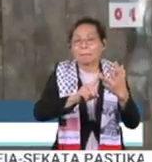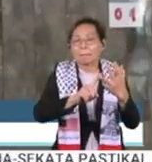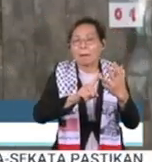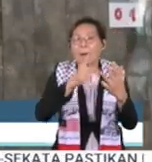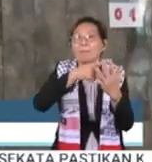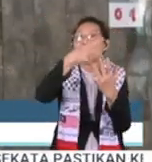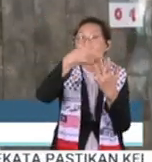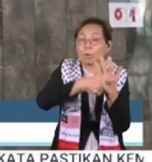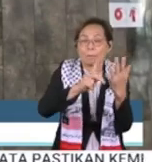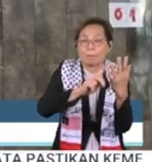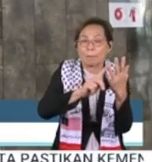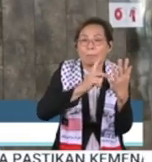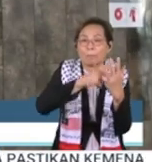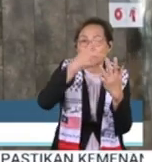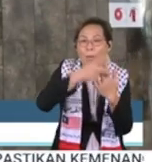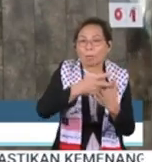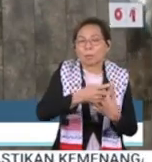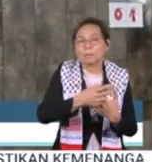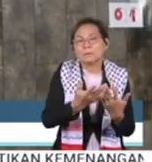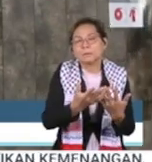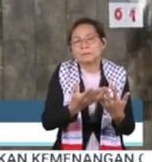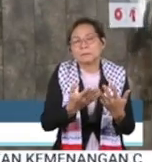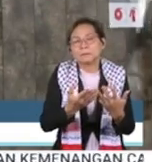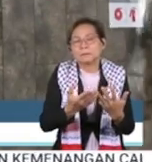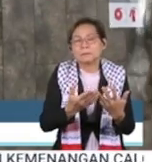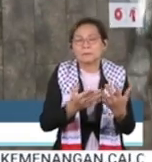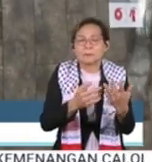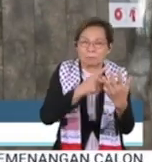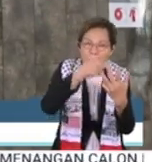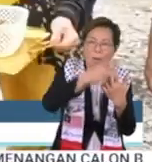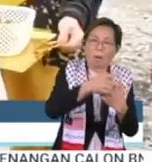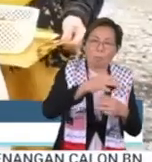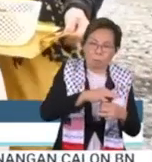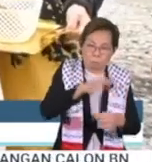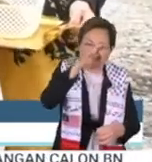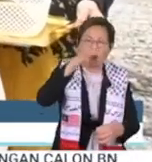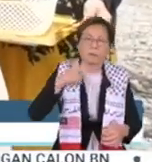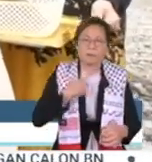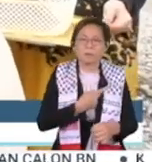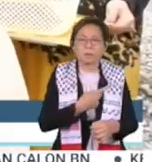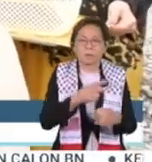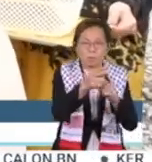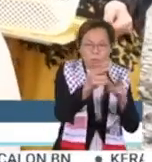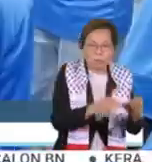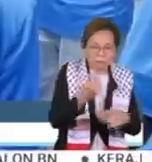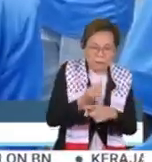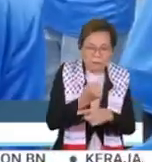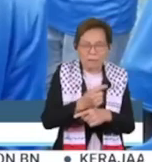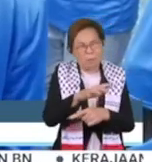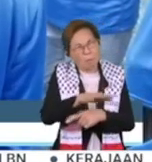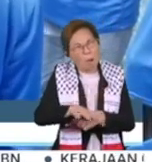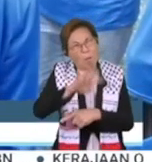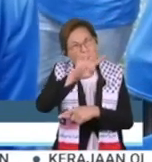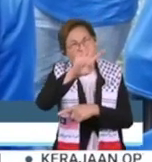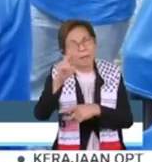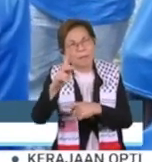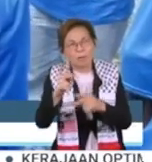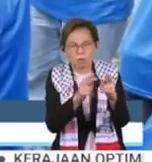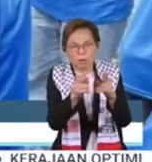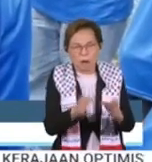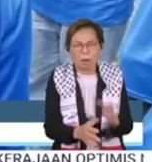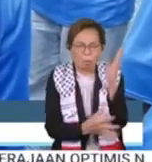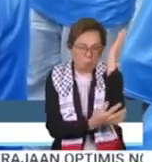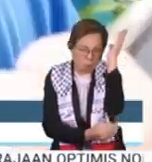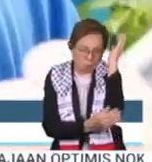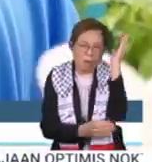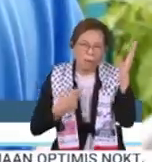program kerohanian. Yang mana program keusahawanan kita melatih lebih kurang dalam 4,000 usahawan asnaf kita,